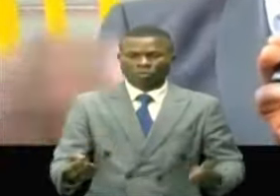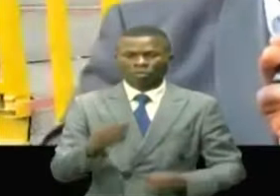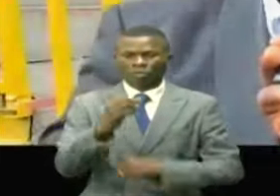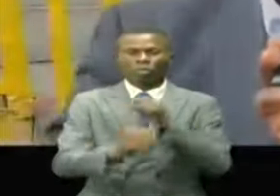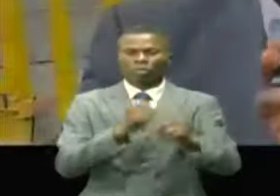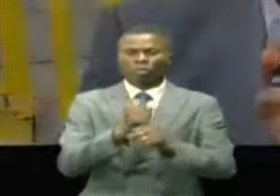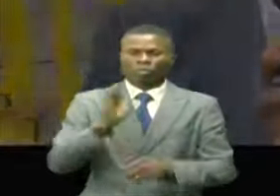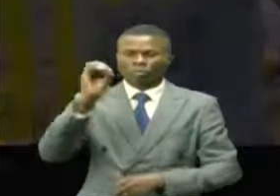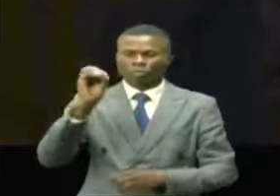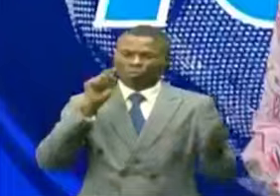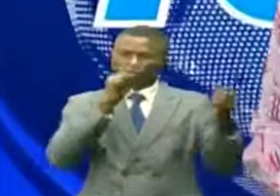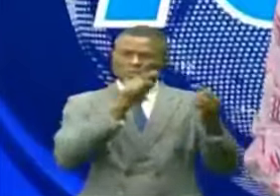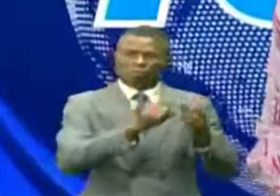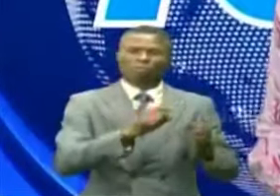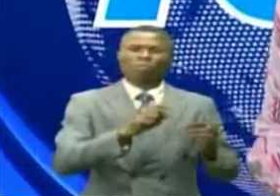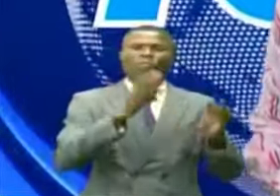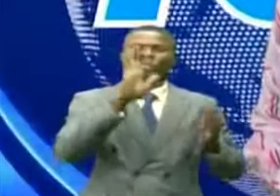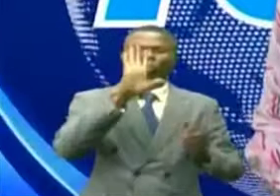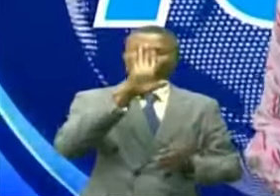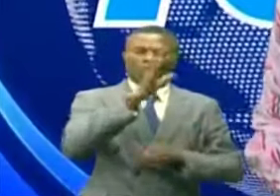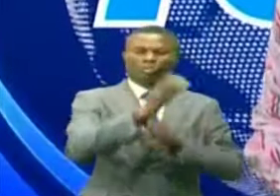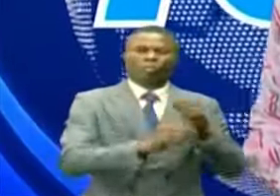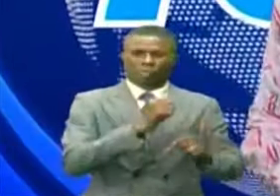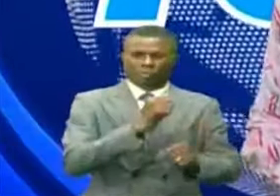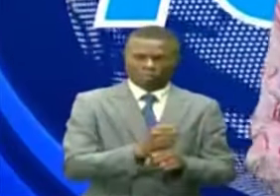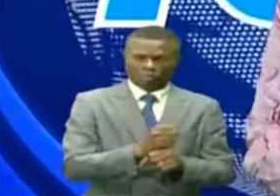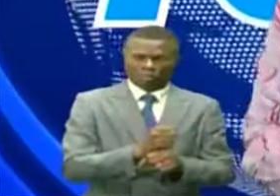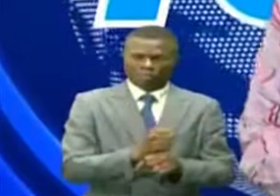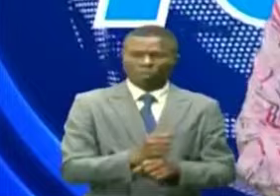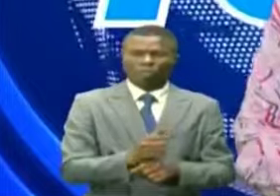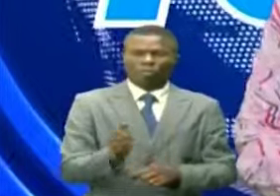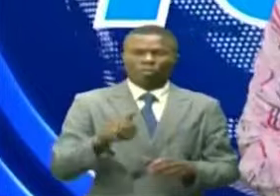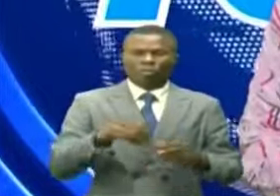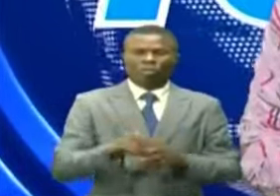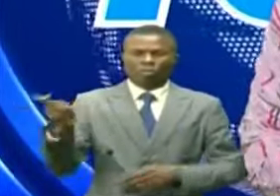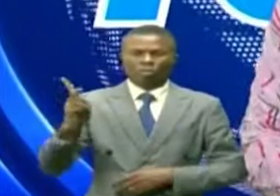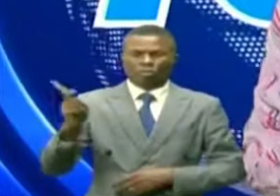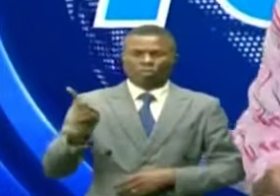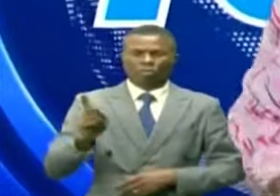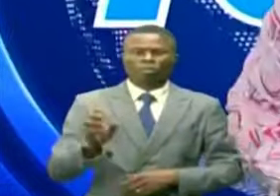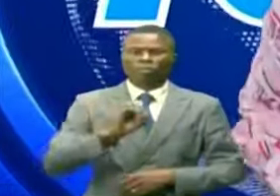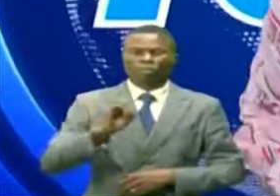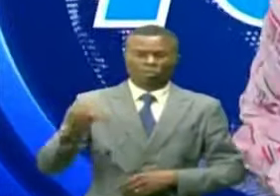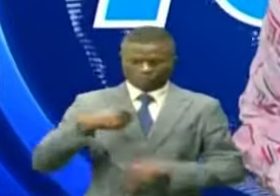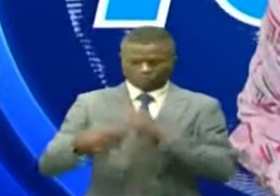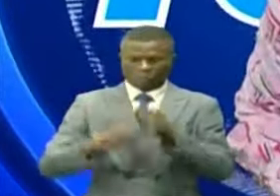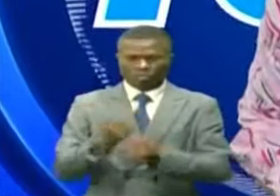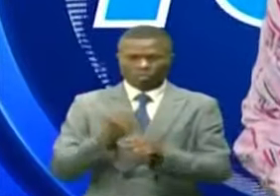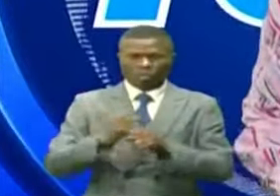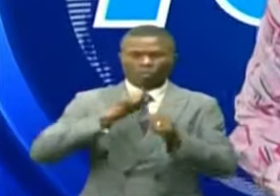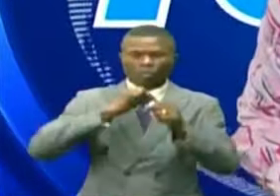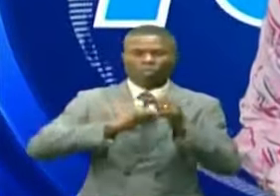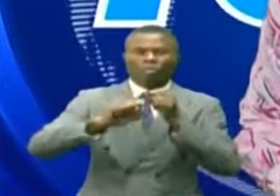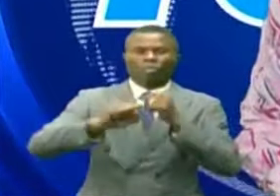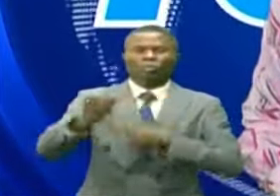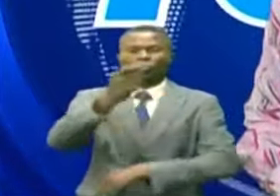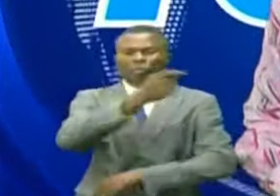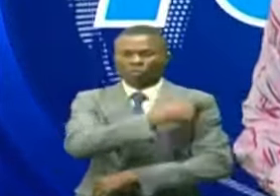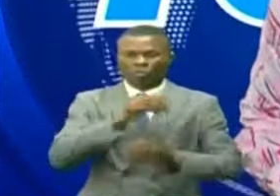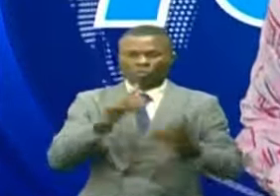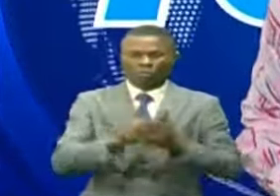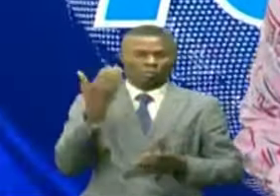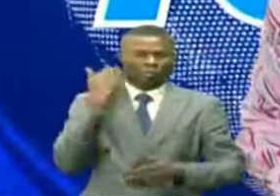à 5 et dans les cassaills oriental le lancement de la campagne de vaccination contre la